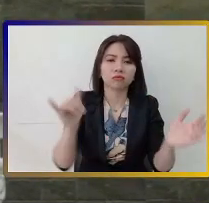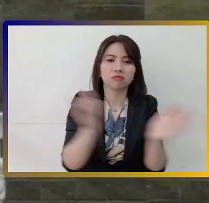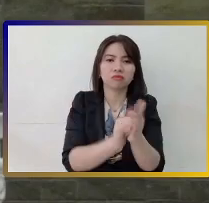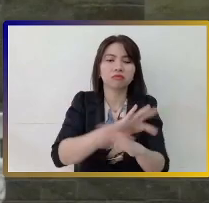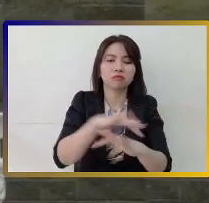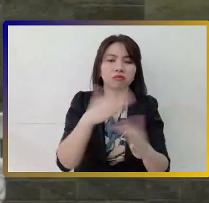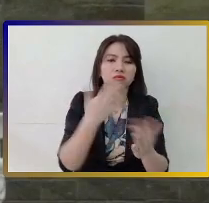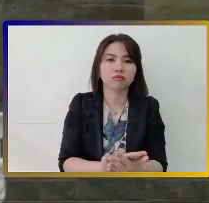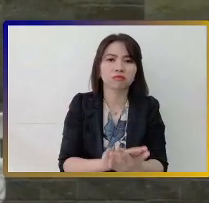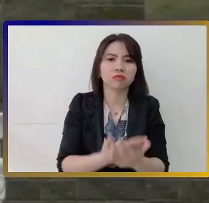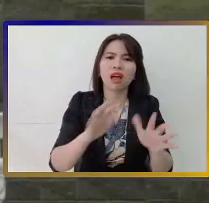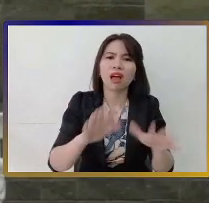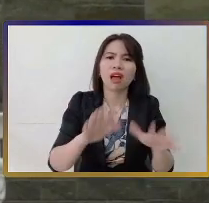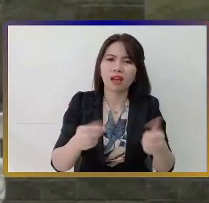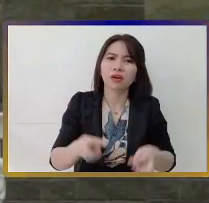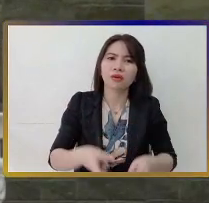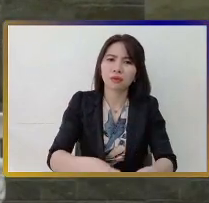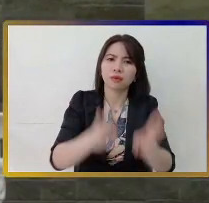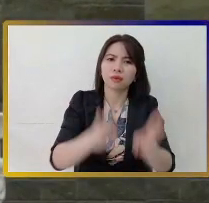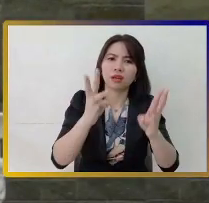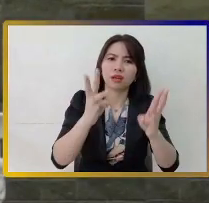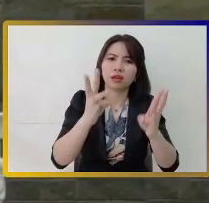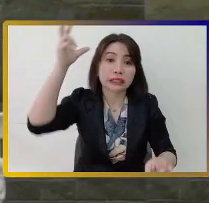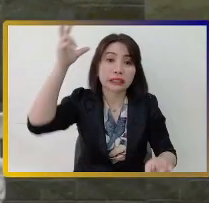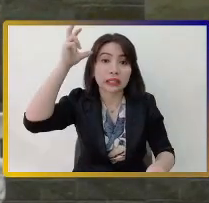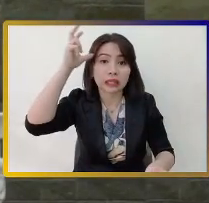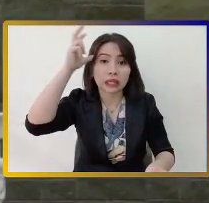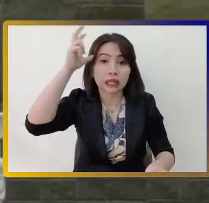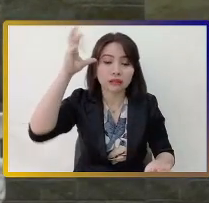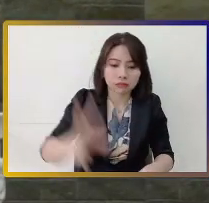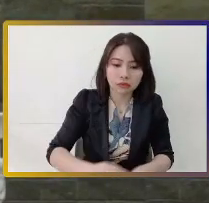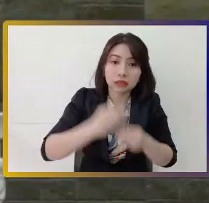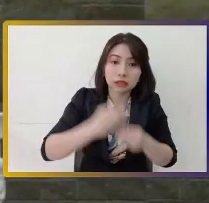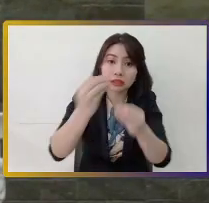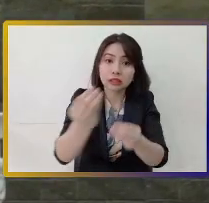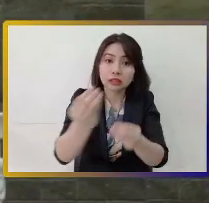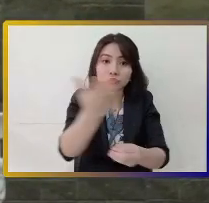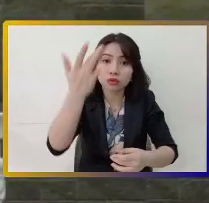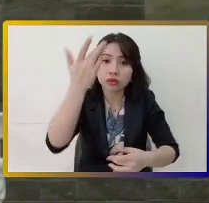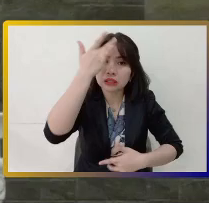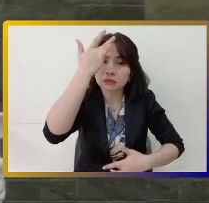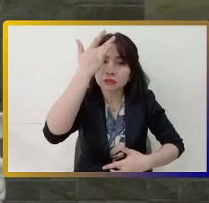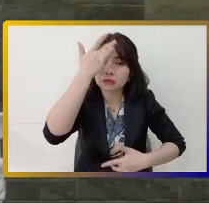Sa paano pamaraan, magpapadala siya ng disabling spirit.